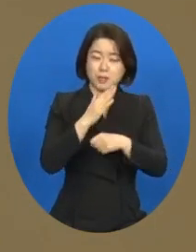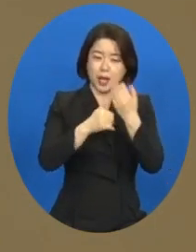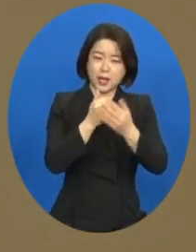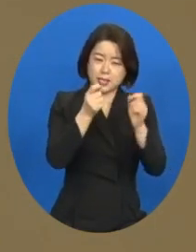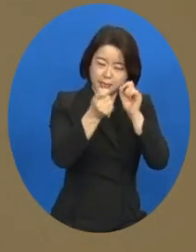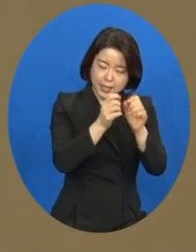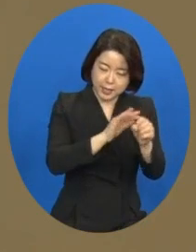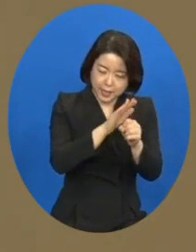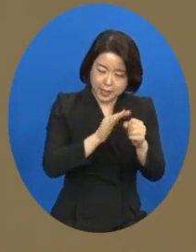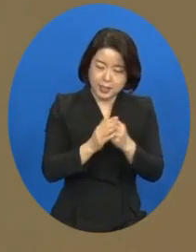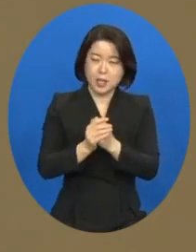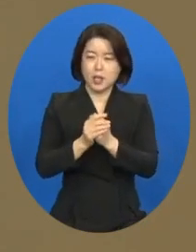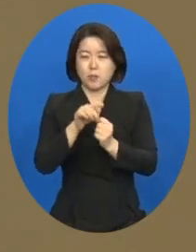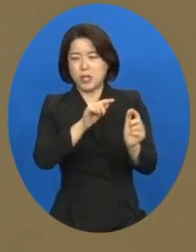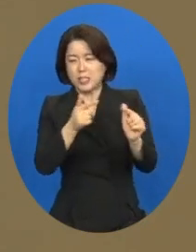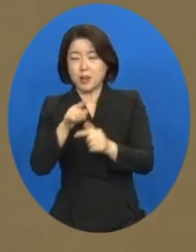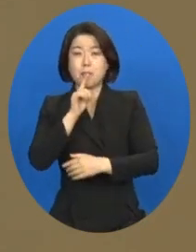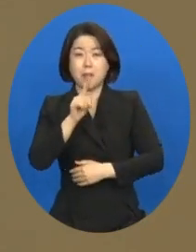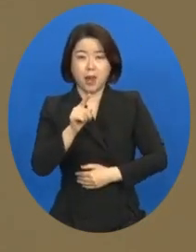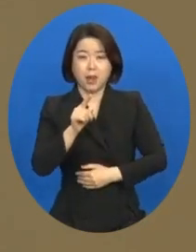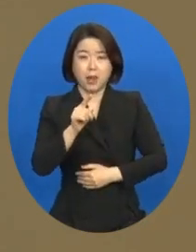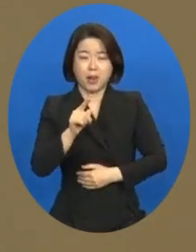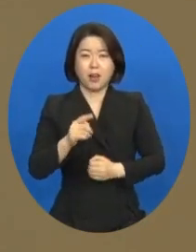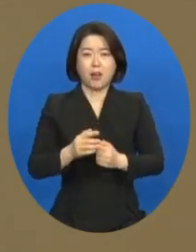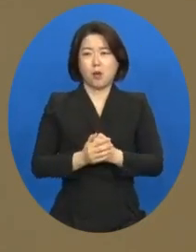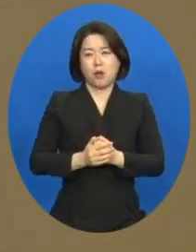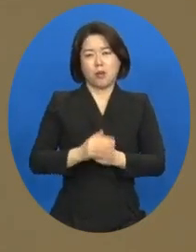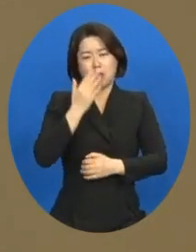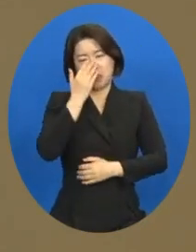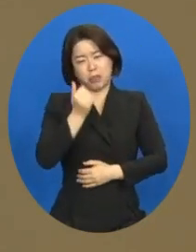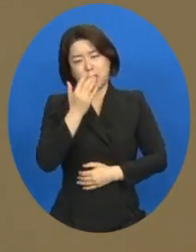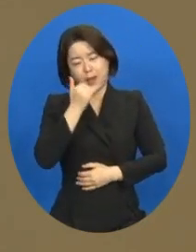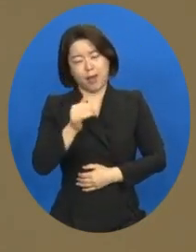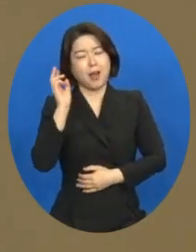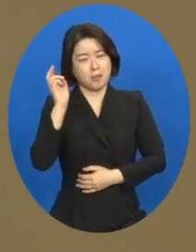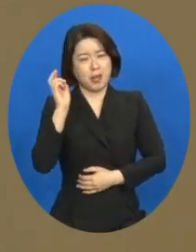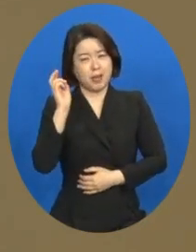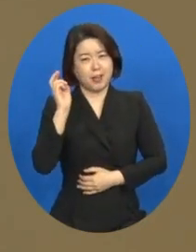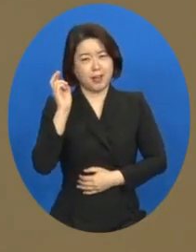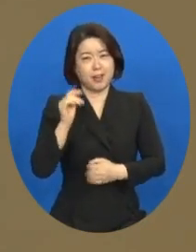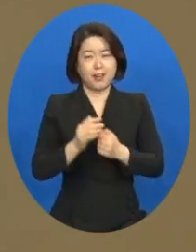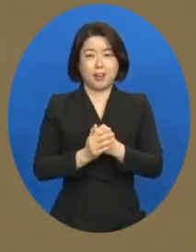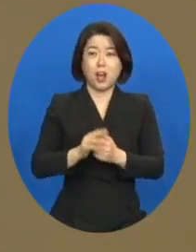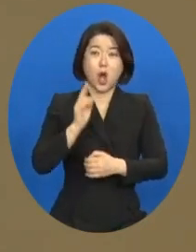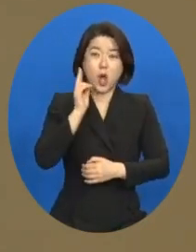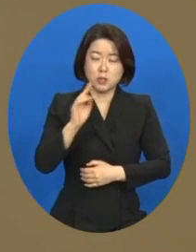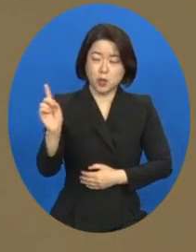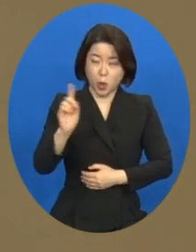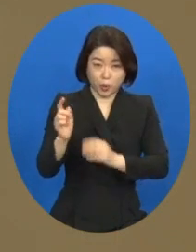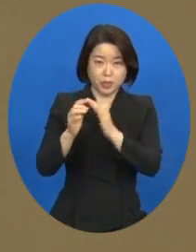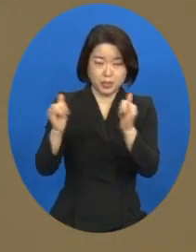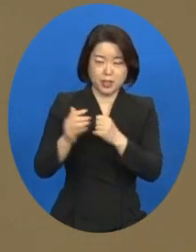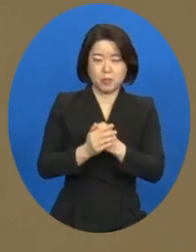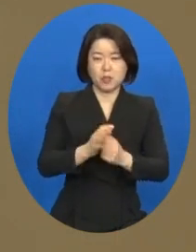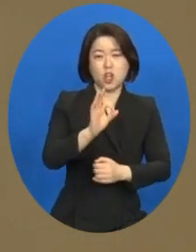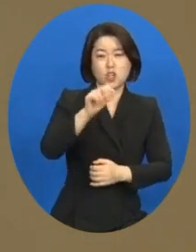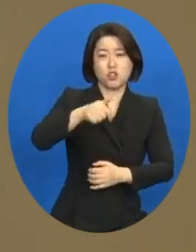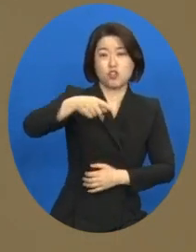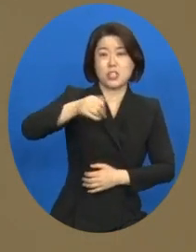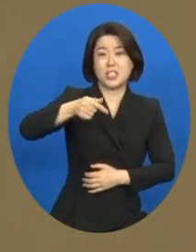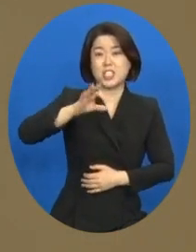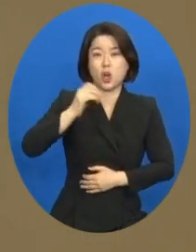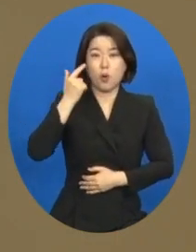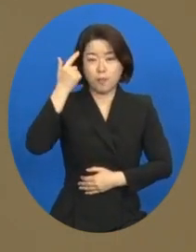하나님을 사랑하라 이런 말이 뭐 너무 익숙하실 거예요. 심지어 어떤 분들은 유기성 목사님은